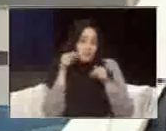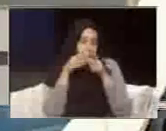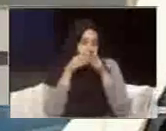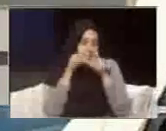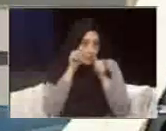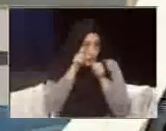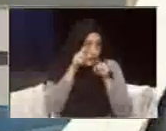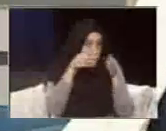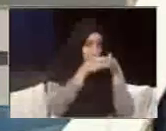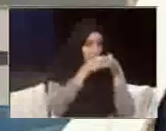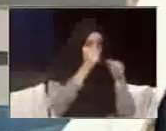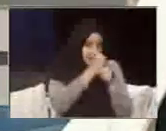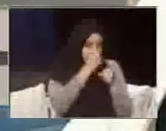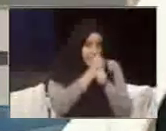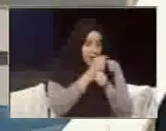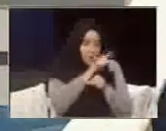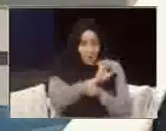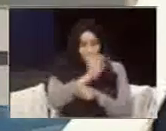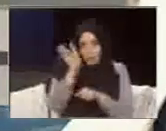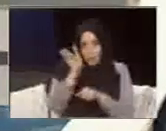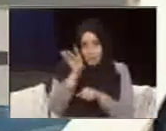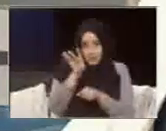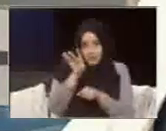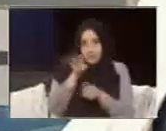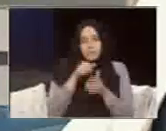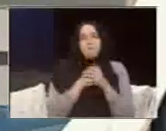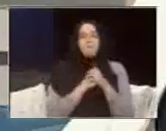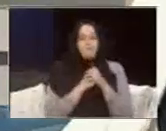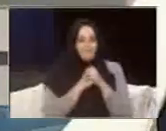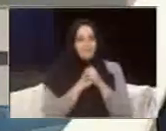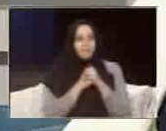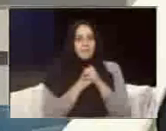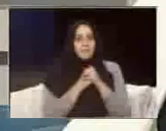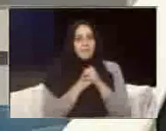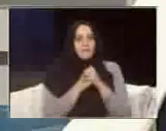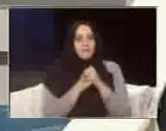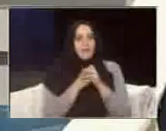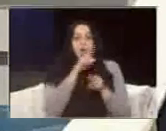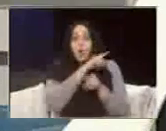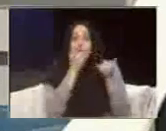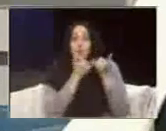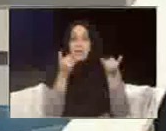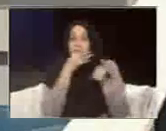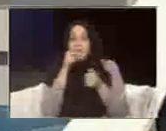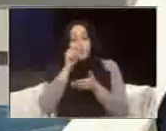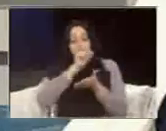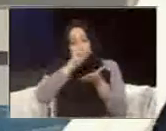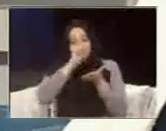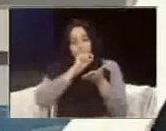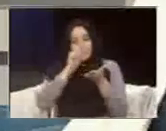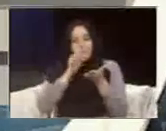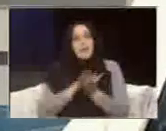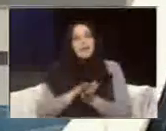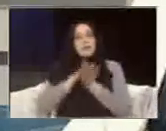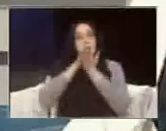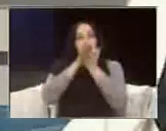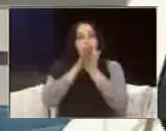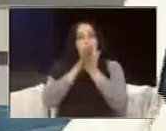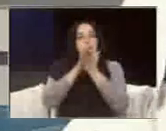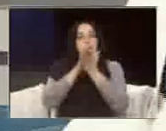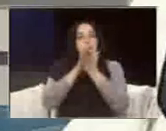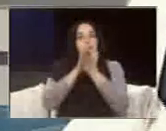يعطيك الخدمة فرفض كما قلتي، كما قال لك أخي محمد صالح أيضا ارفعي الشكوى لا